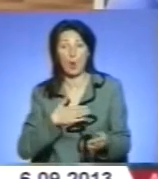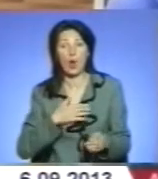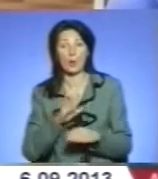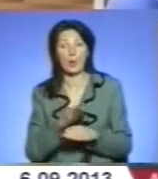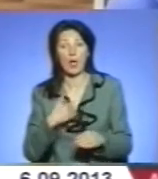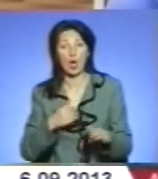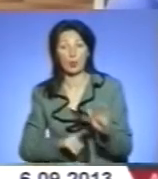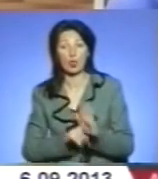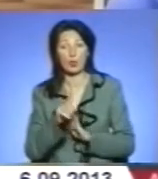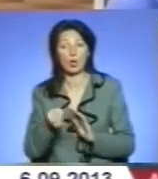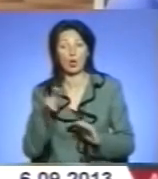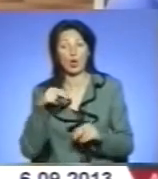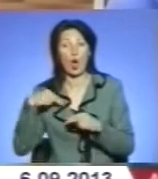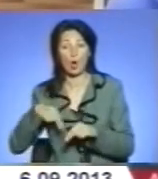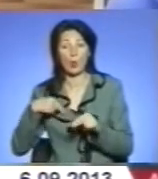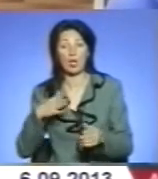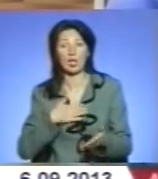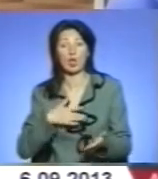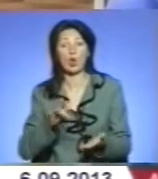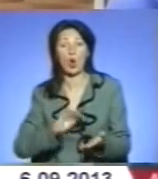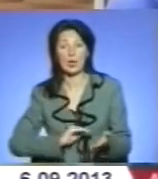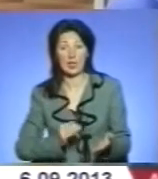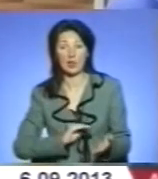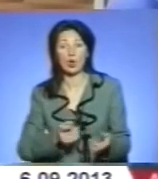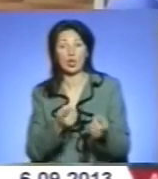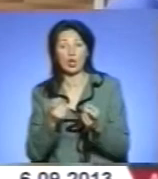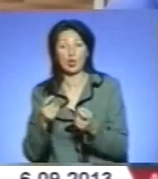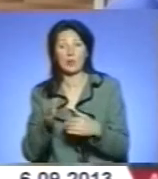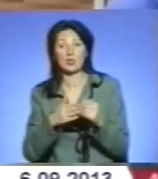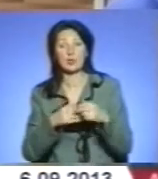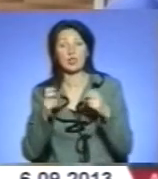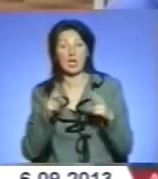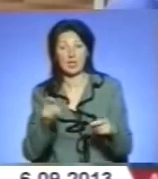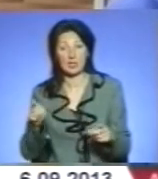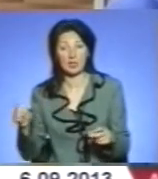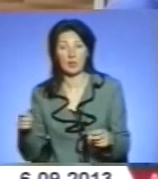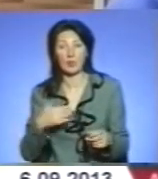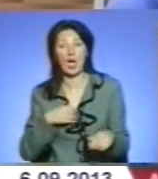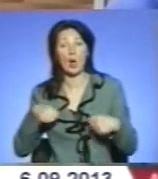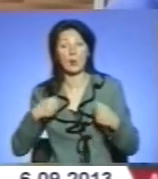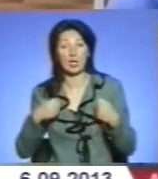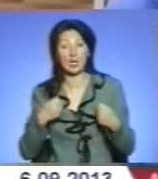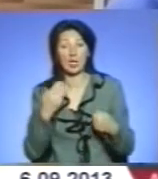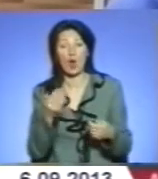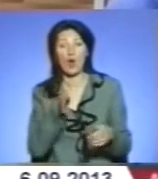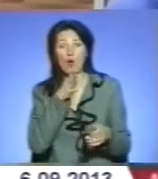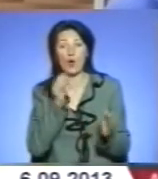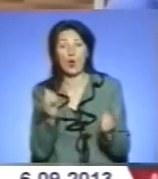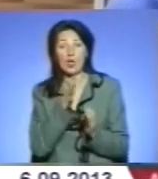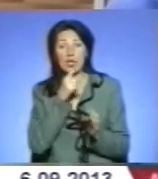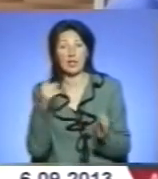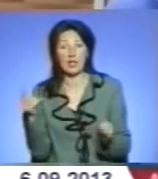до роботи на нашому центру, бачите, із залученням спеціалістів. Значить, ми постаралися його в такий короткий термін зробити, він вже